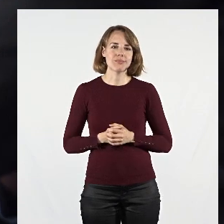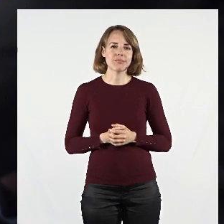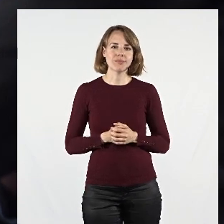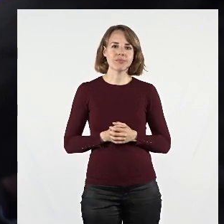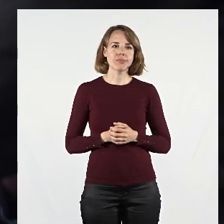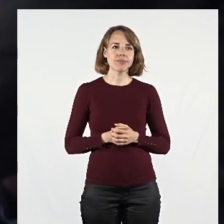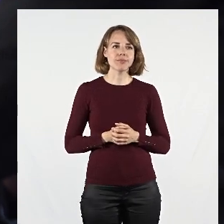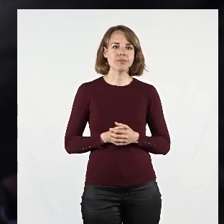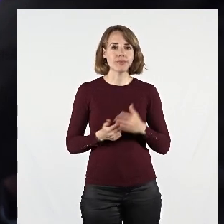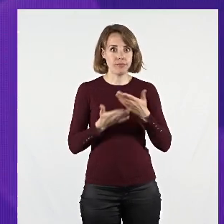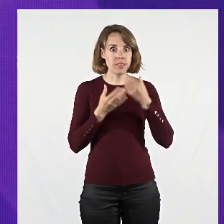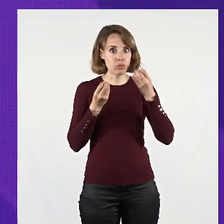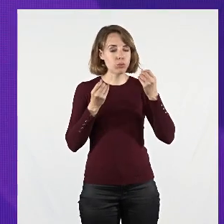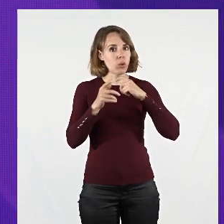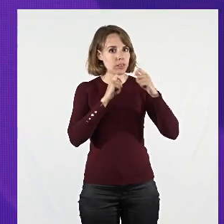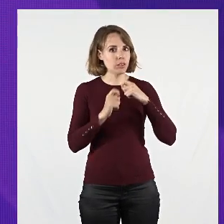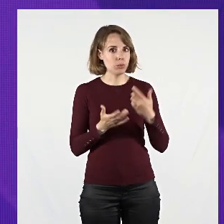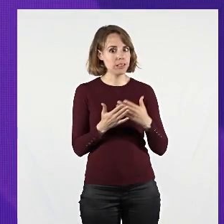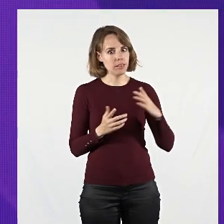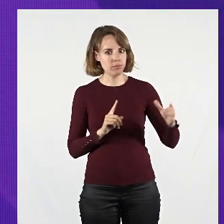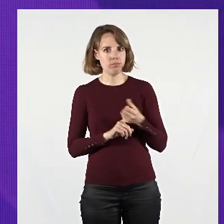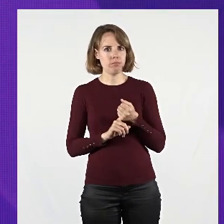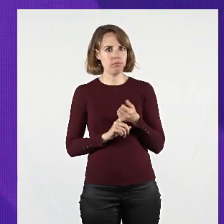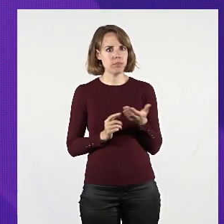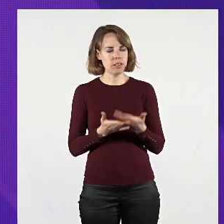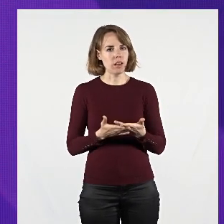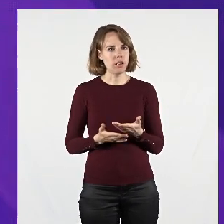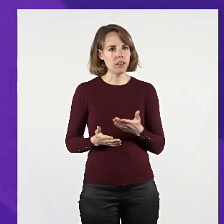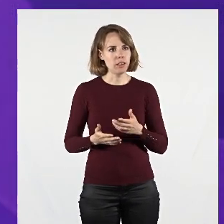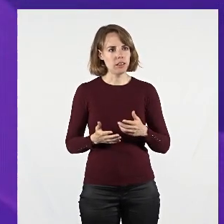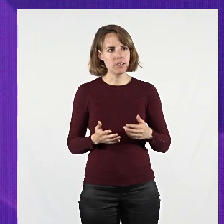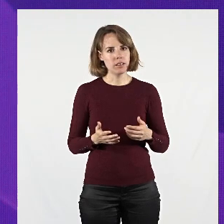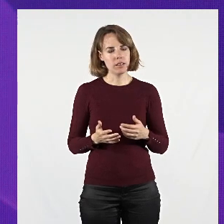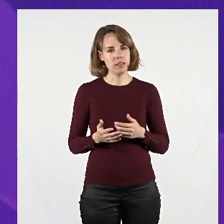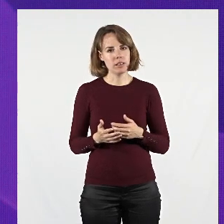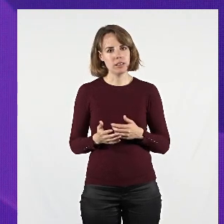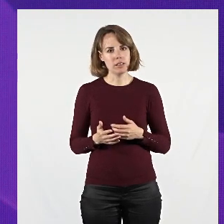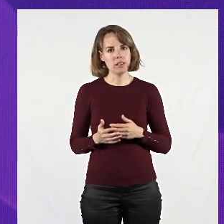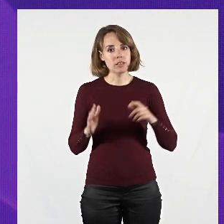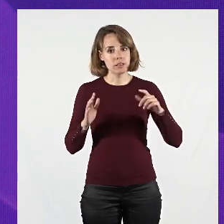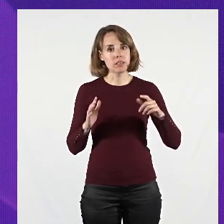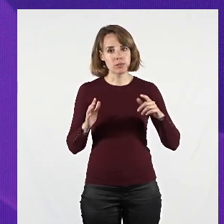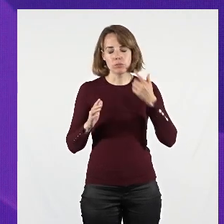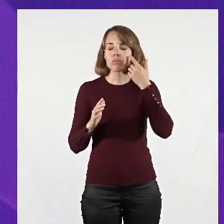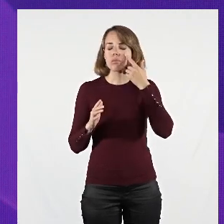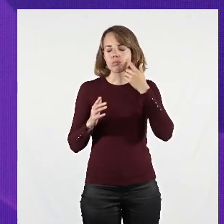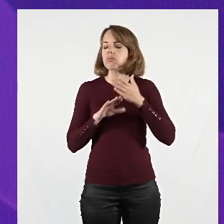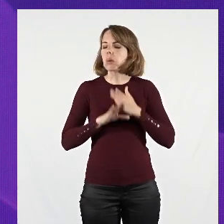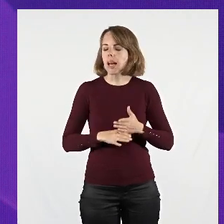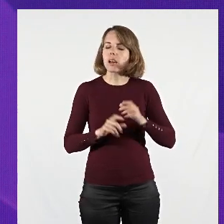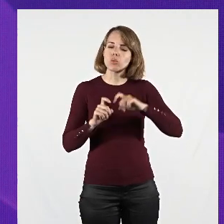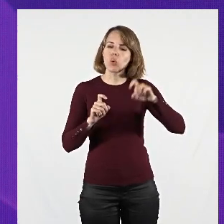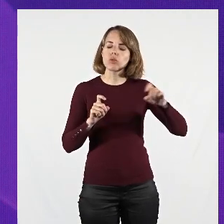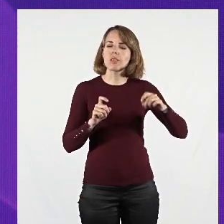là aussi, dans ces enjeux, dans ces moments-là, et dans les résultats de ce sondage-là. Quand il arrivera, on le regardera. Mais